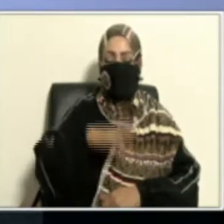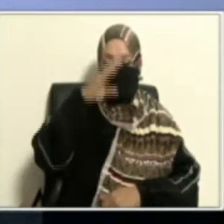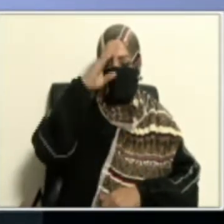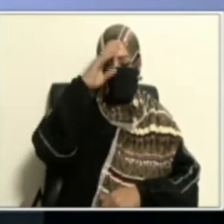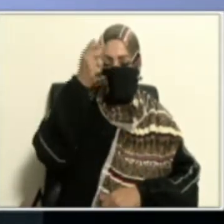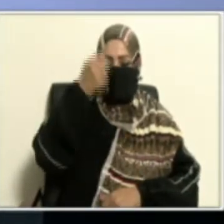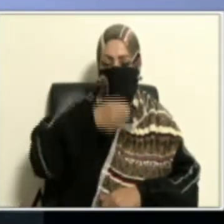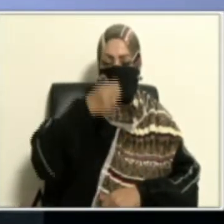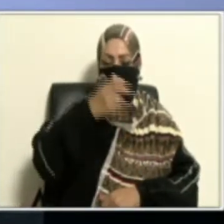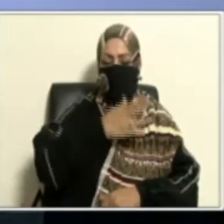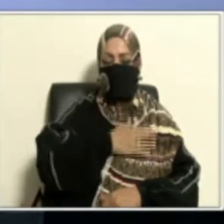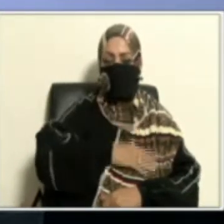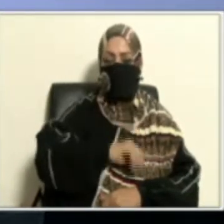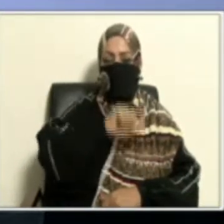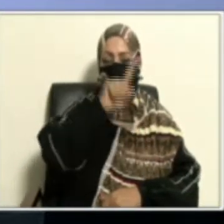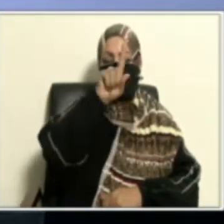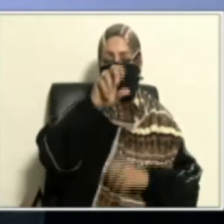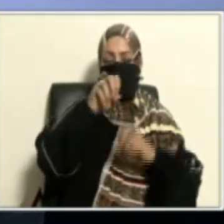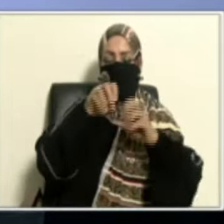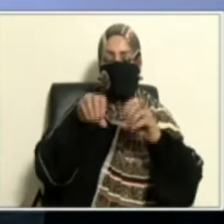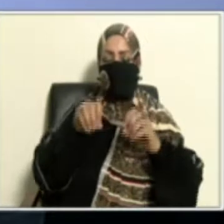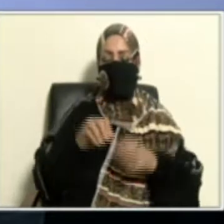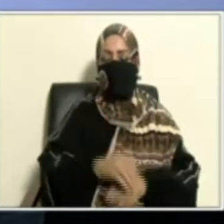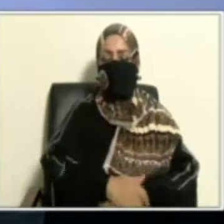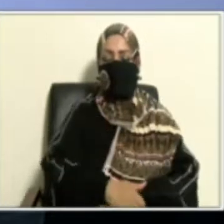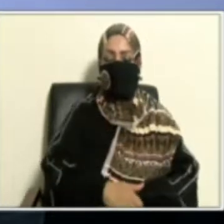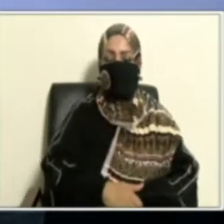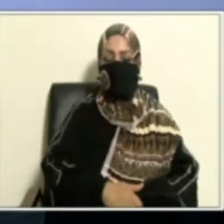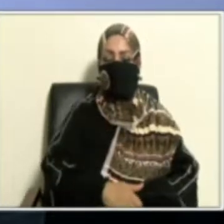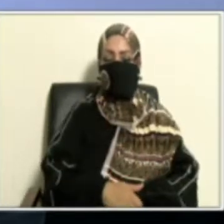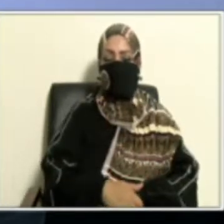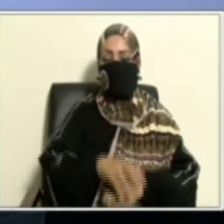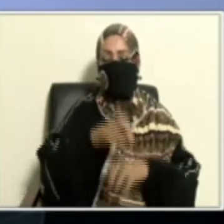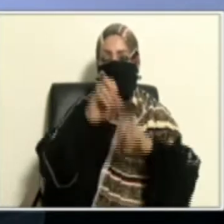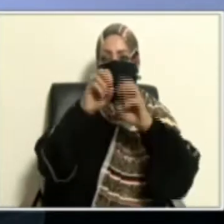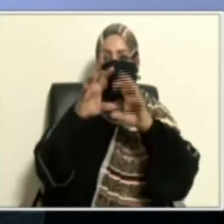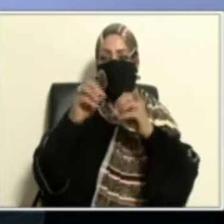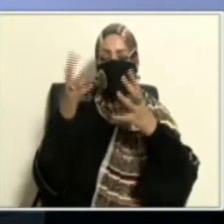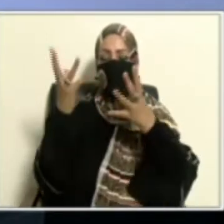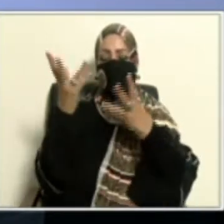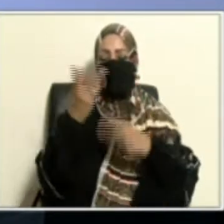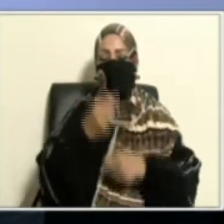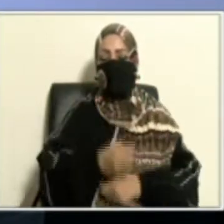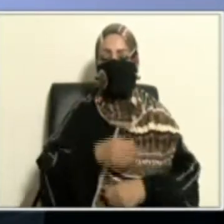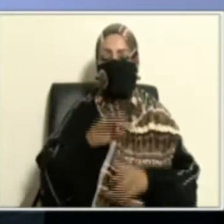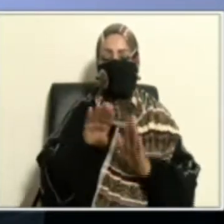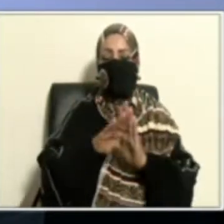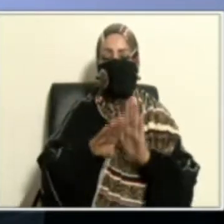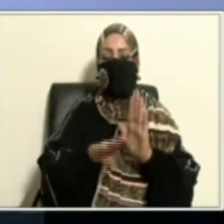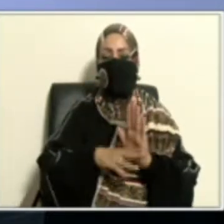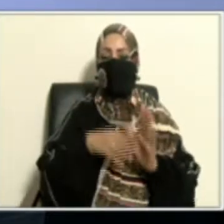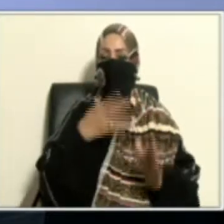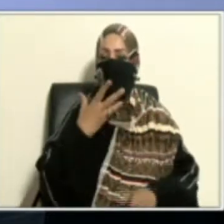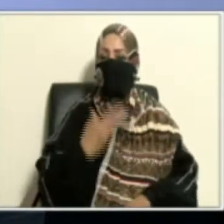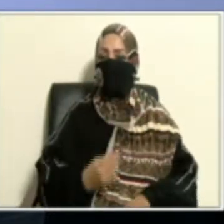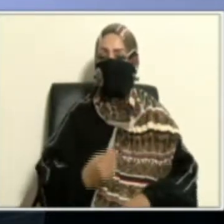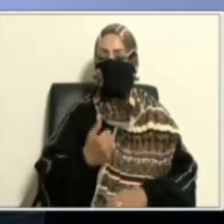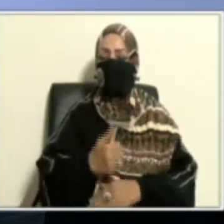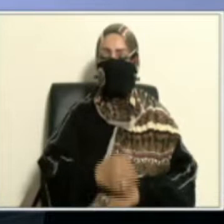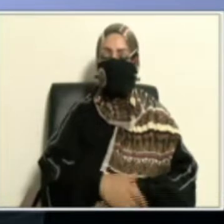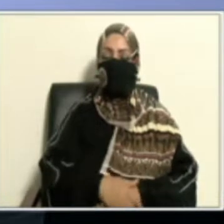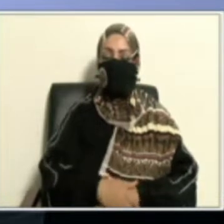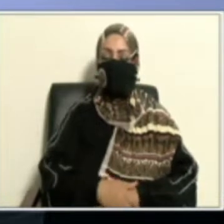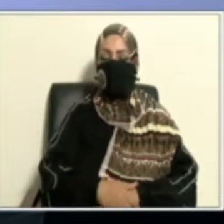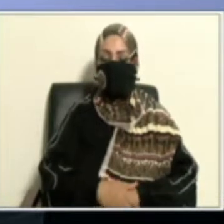الله يبارك فيك. عندي سؤالين يا شيخ عبد المحسن. تفضل. السؤال الاول، ما حكم الصلاه بعد